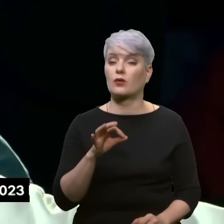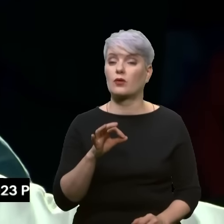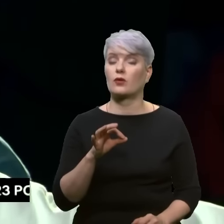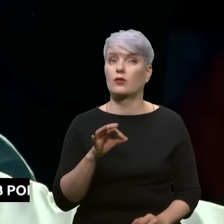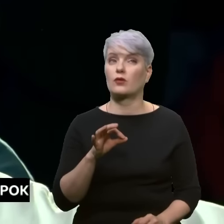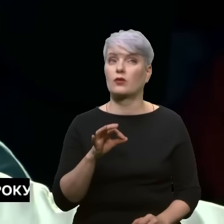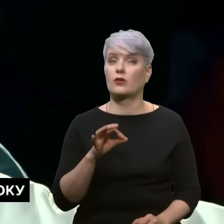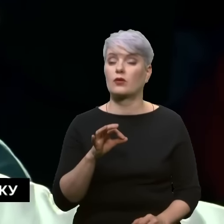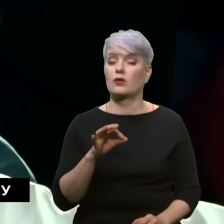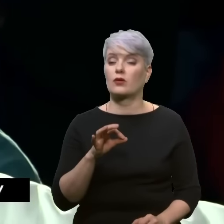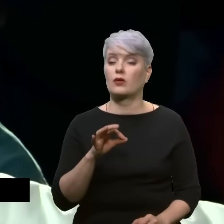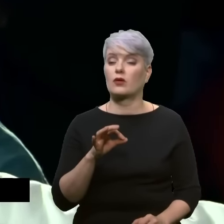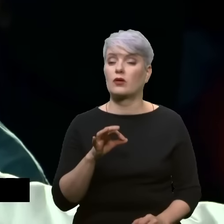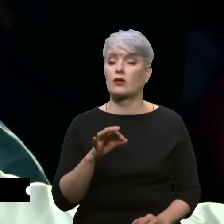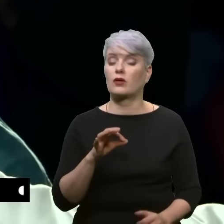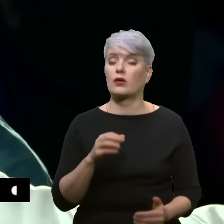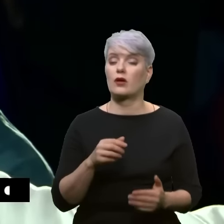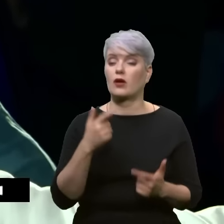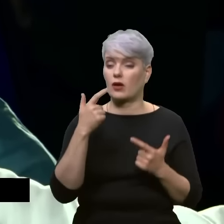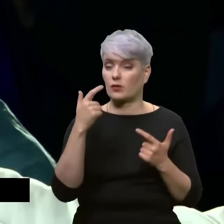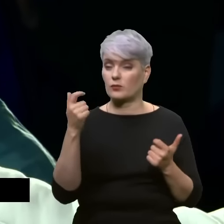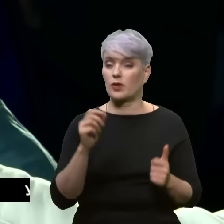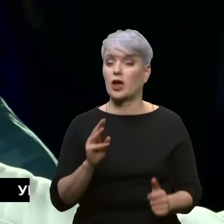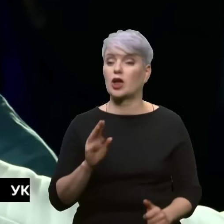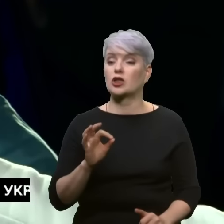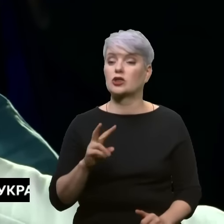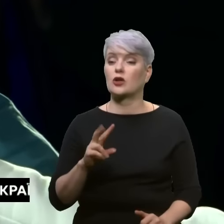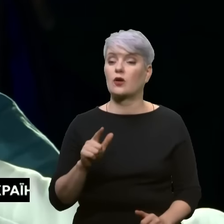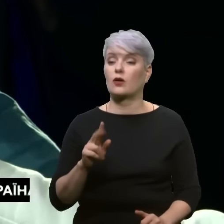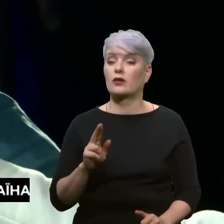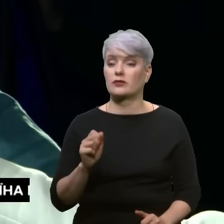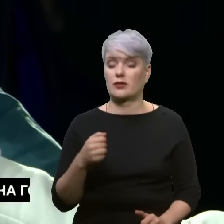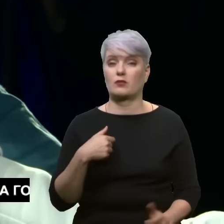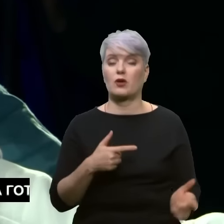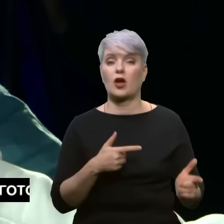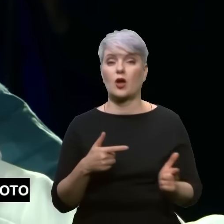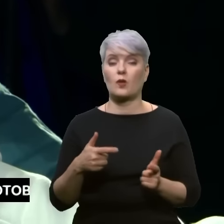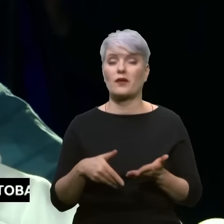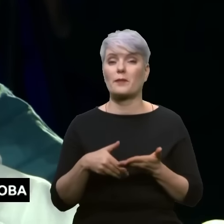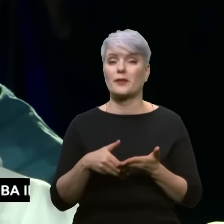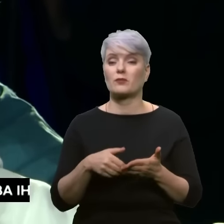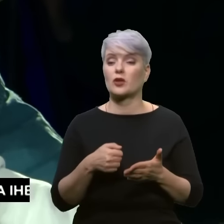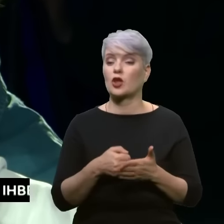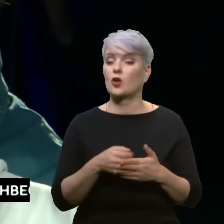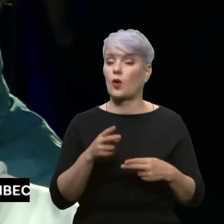як від пана Шольца, про стейтменти такі, як ми готові підтримувати до кінця, чи вірите ви в це